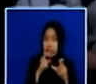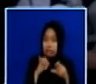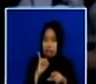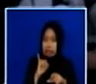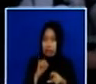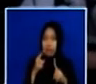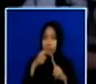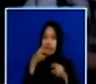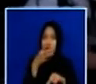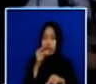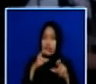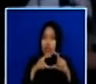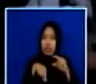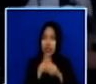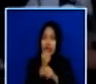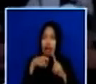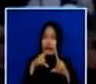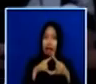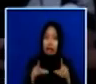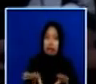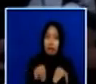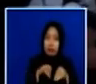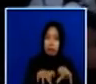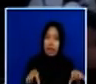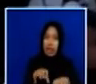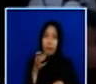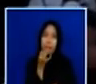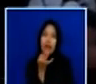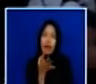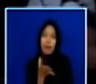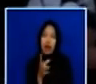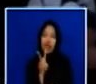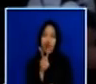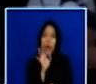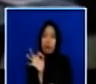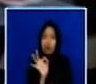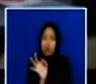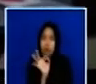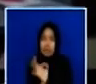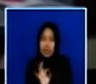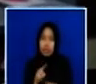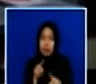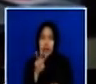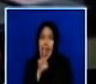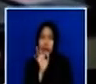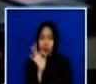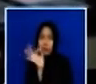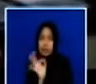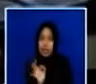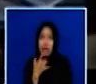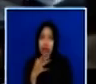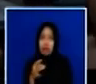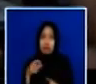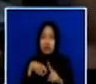sangat atas Jendral Khan dengan lebih kurang sampai 20% sampai dengan 30 atas pengungkapan